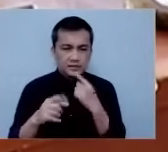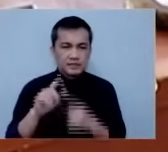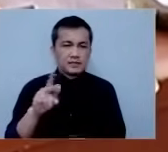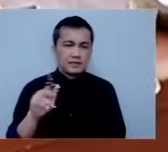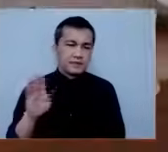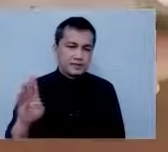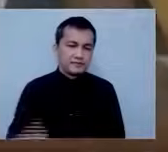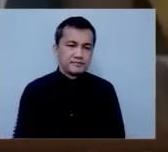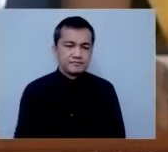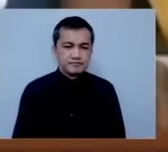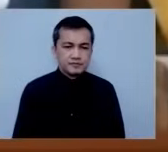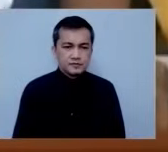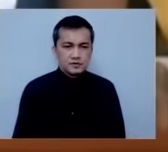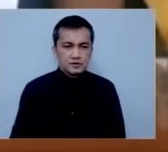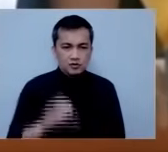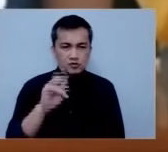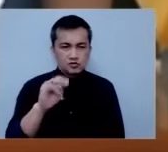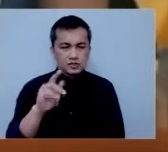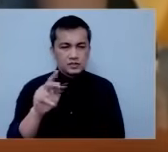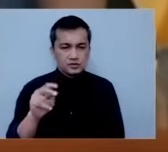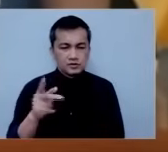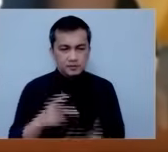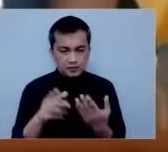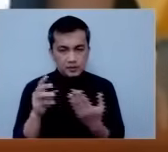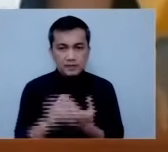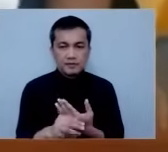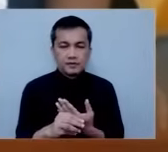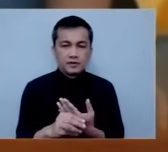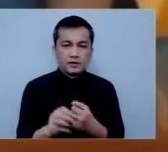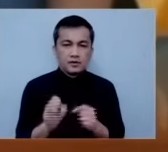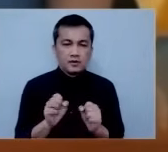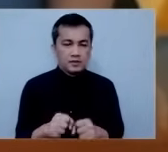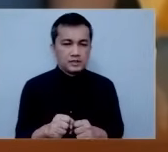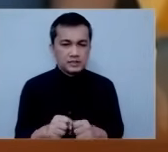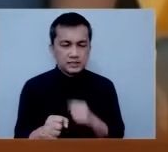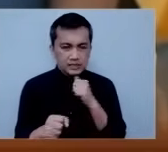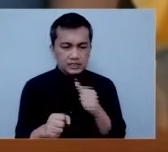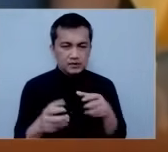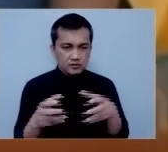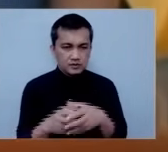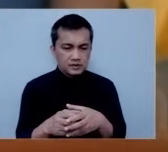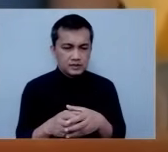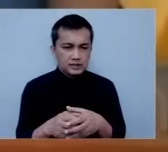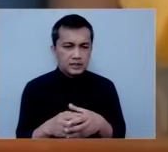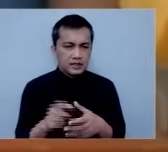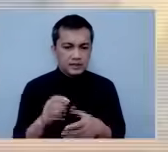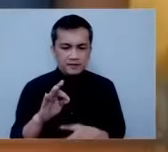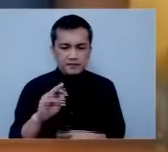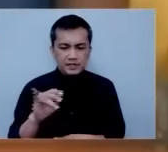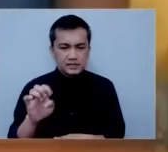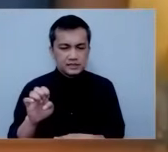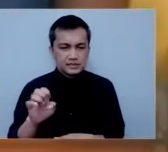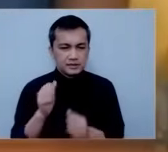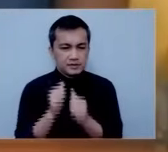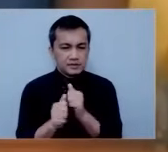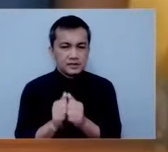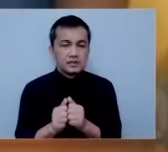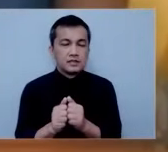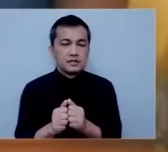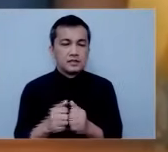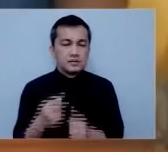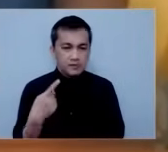Yung consolidation doon sa programa, pwede namang hindi consolidation ng franchises ang ibig sabihin. Para magkaroon